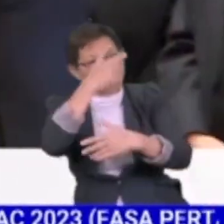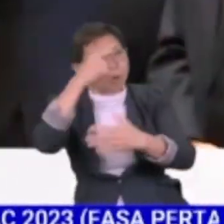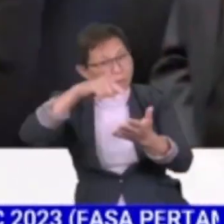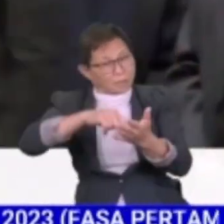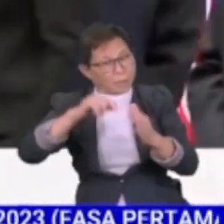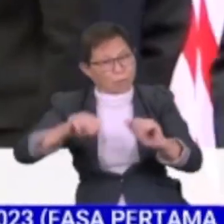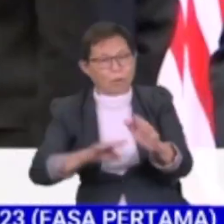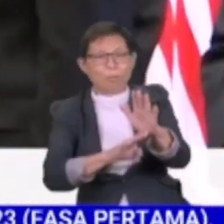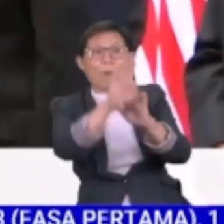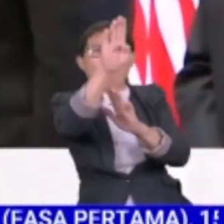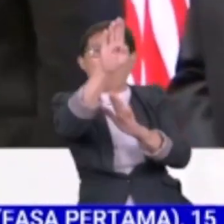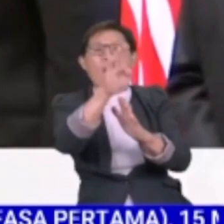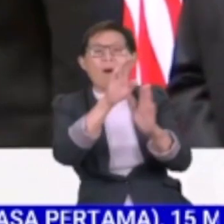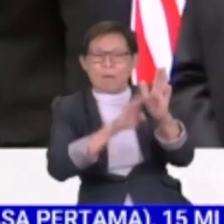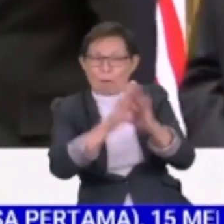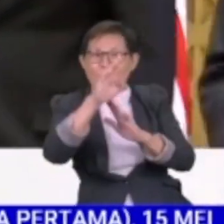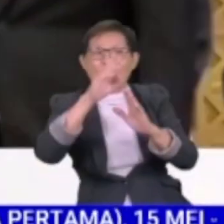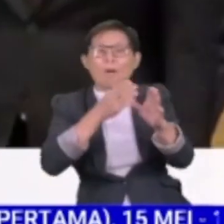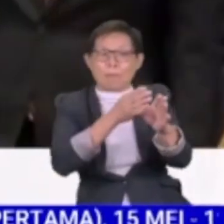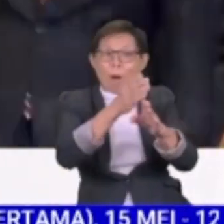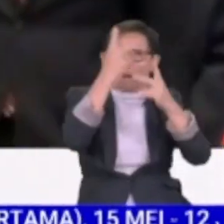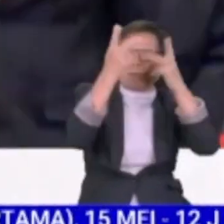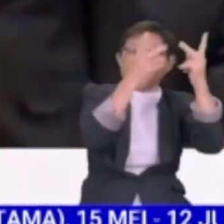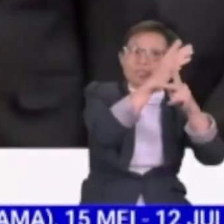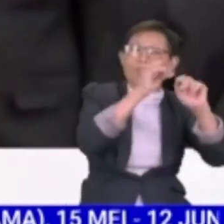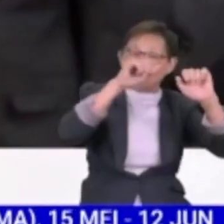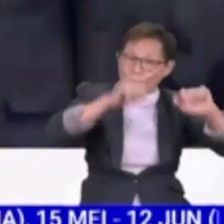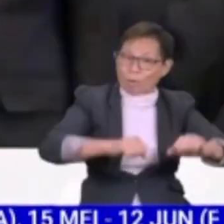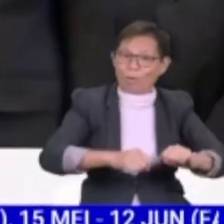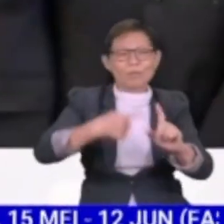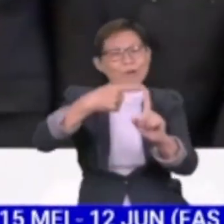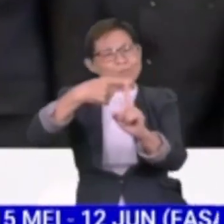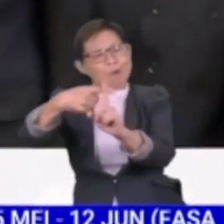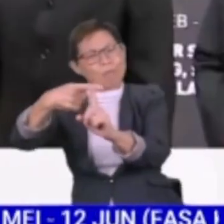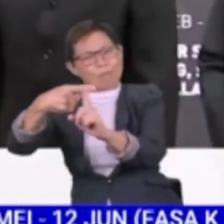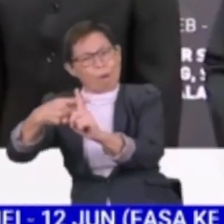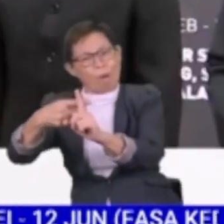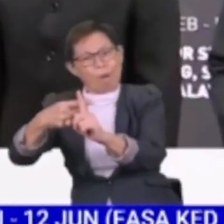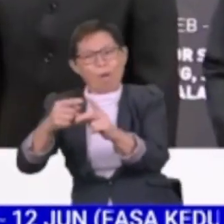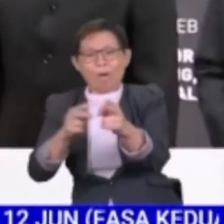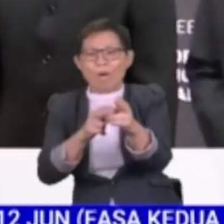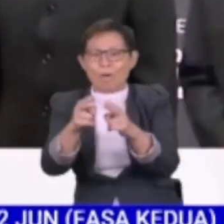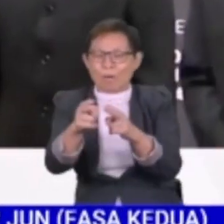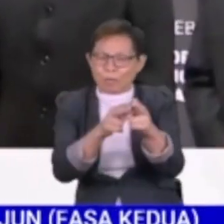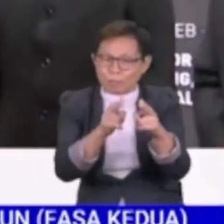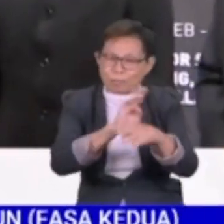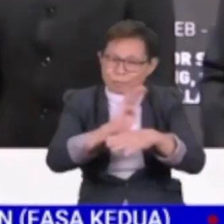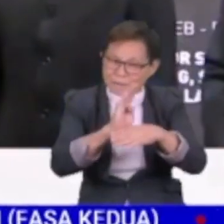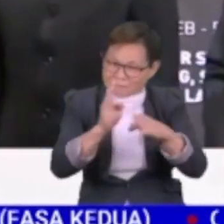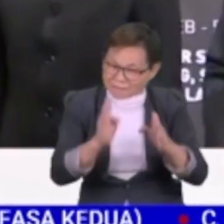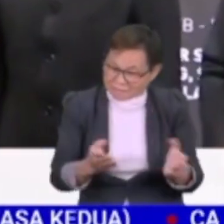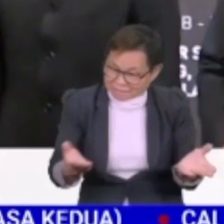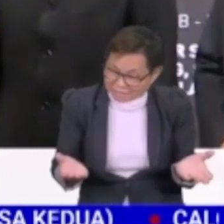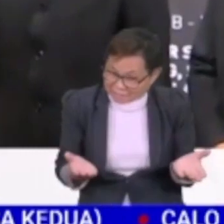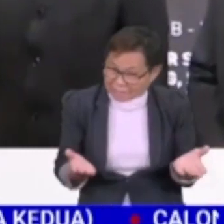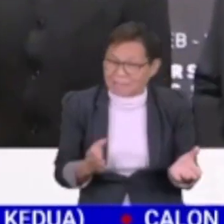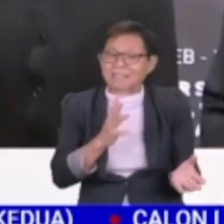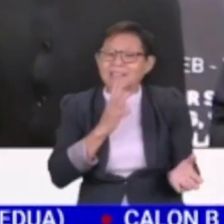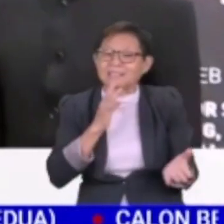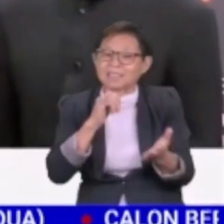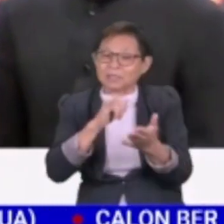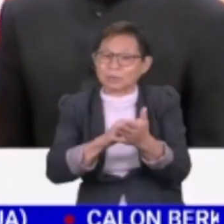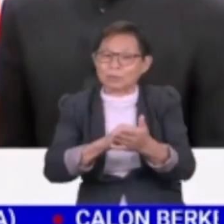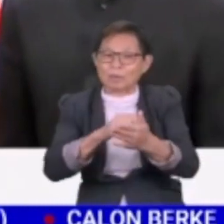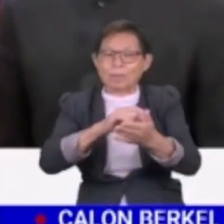ini dapat meloncatkan lagi sektor pelancongan dan memberi impak positif kepada pengusaha di negeri ini beliau bekerja